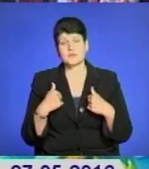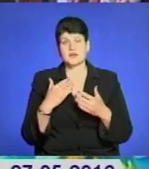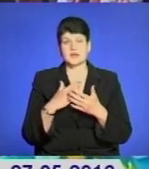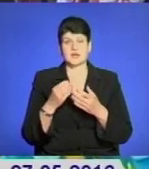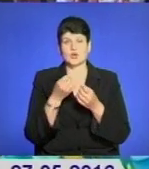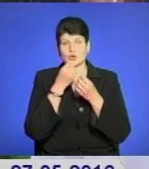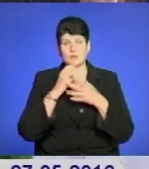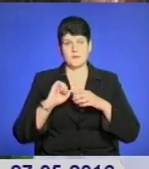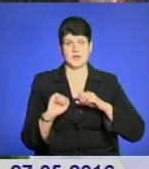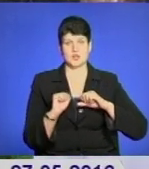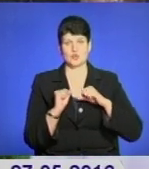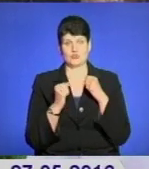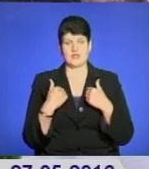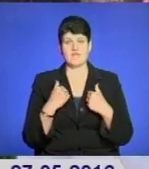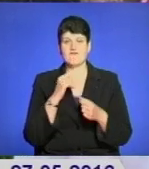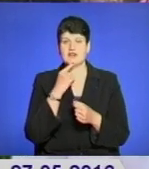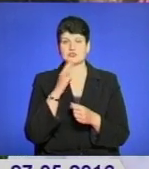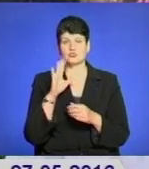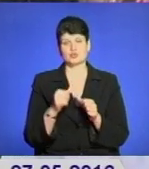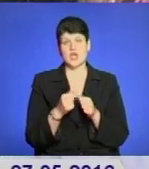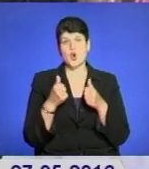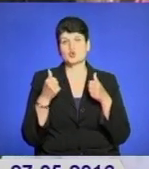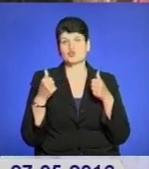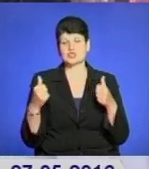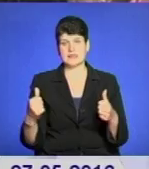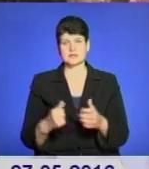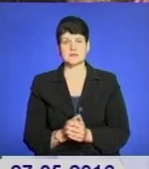добрими друзями, нам важко буде розлучатися, але